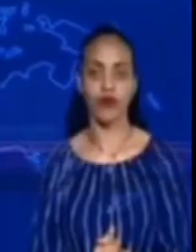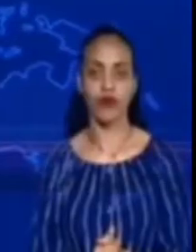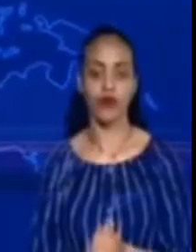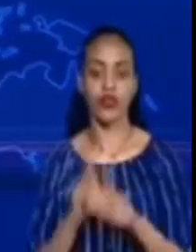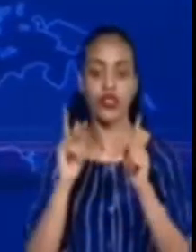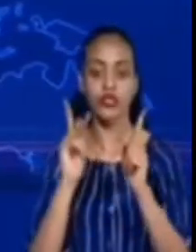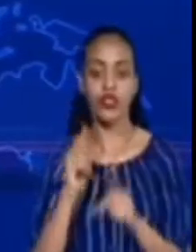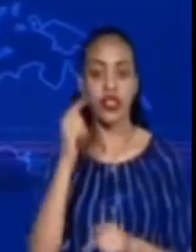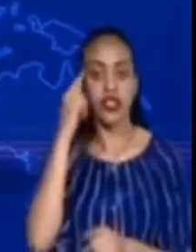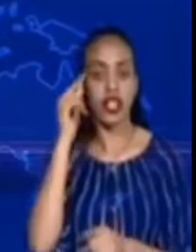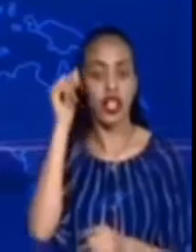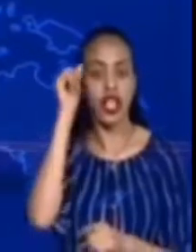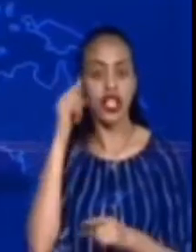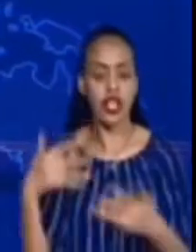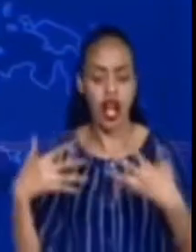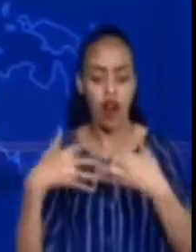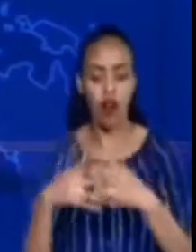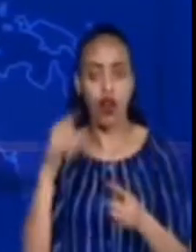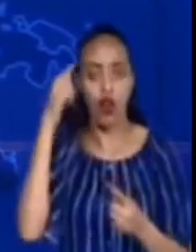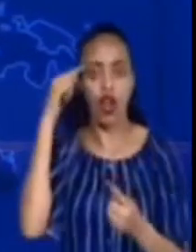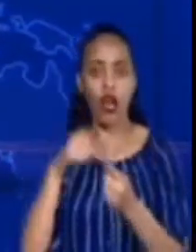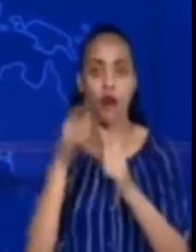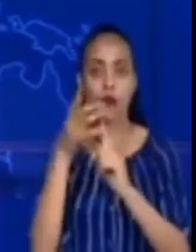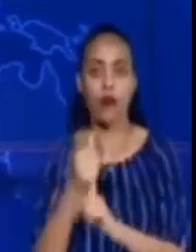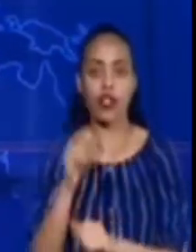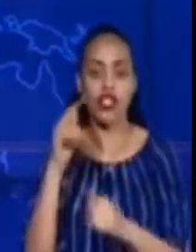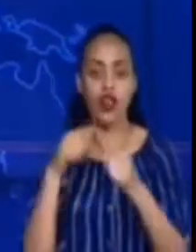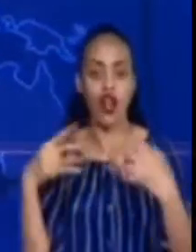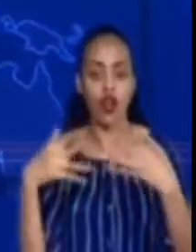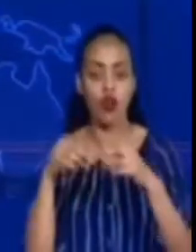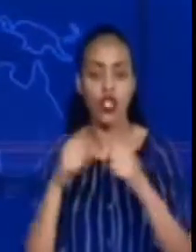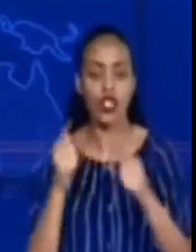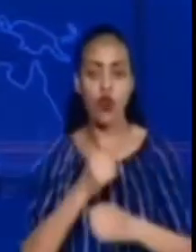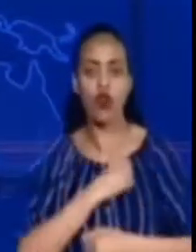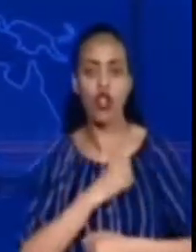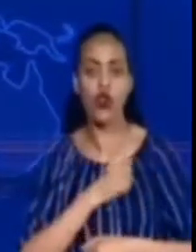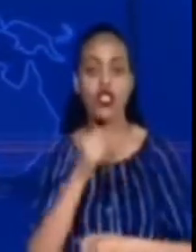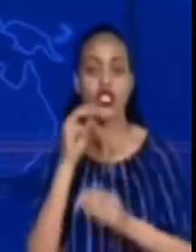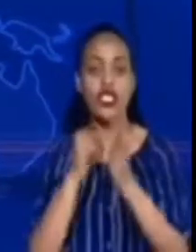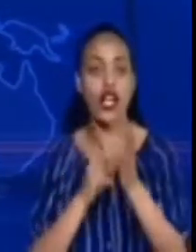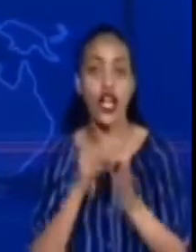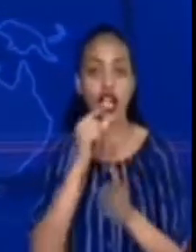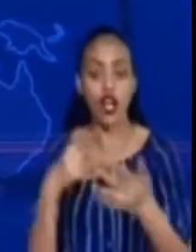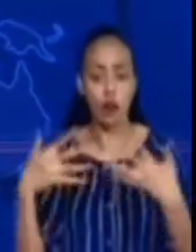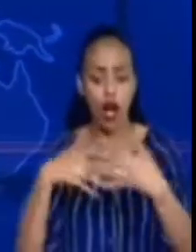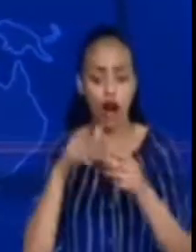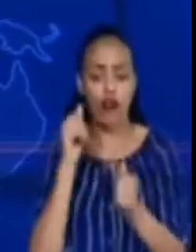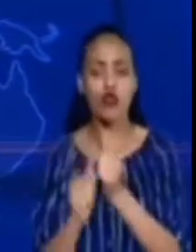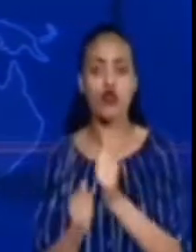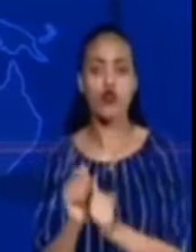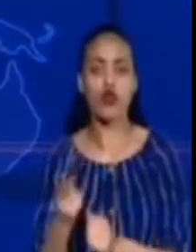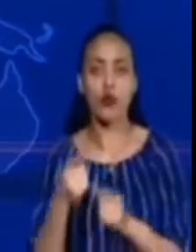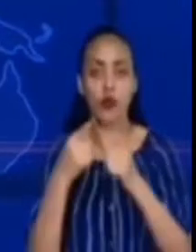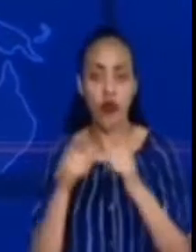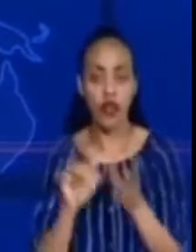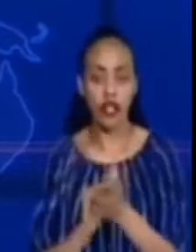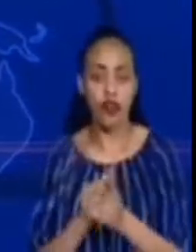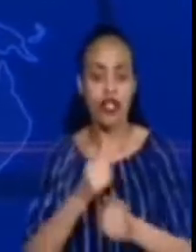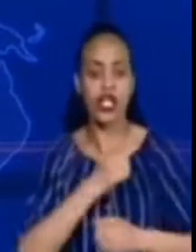ስልክ የለኝም ስልክ ግዙልኝ ቤት የለኝም ቤት ግዙልኝ ላፕቶፕ የለኝም ላፕቶፕ